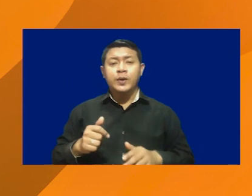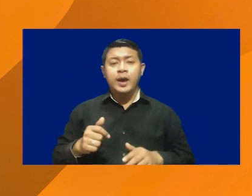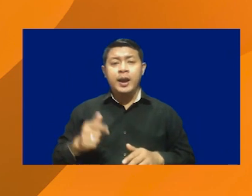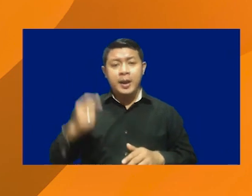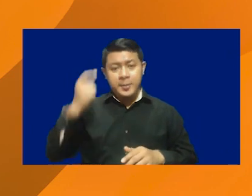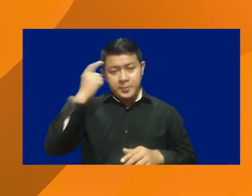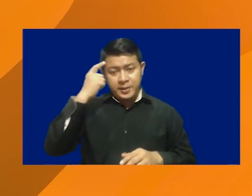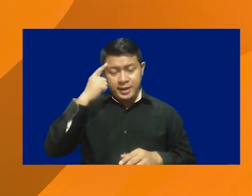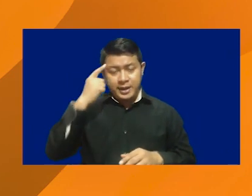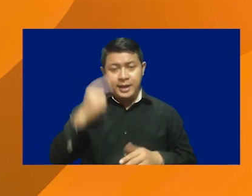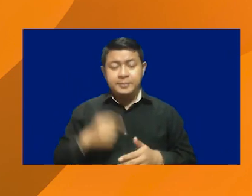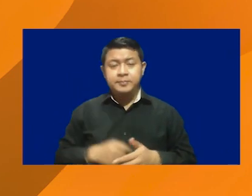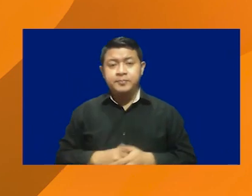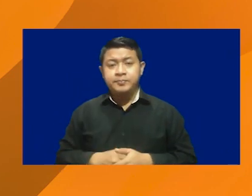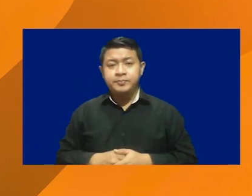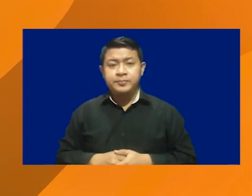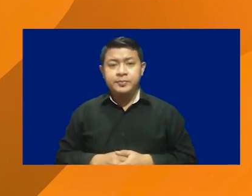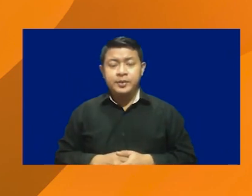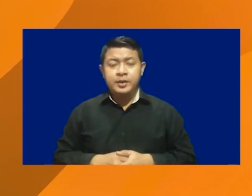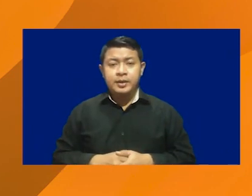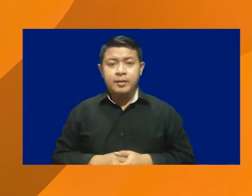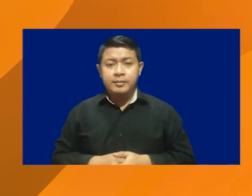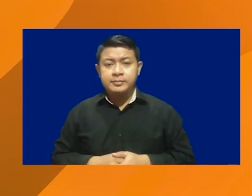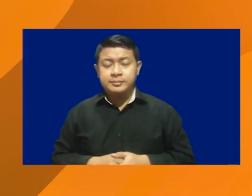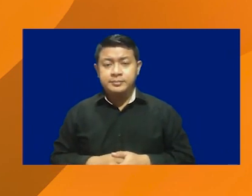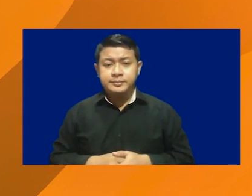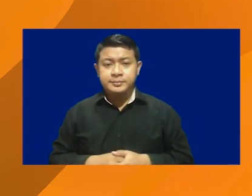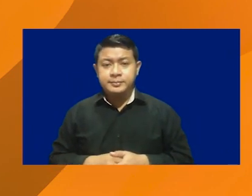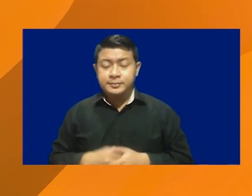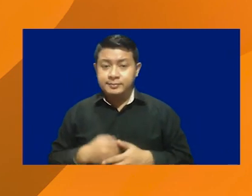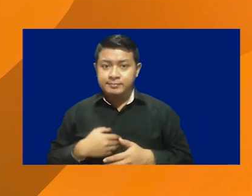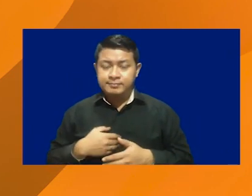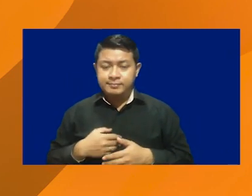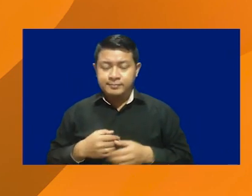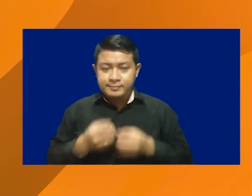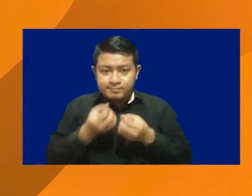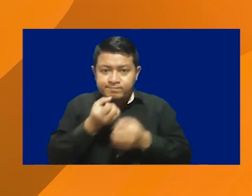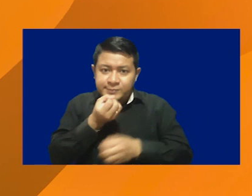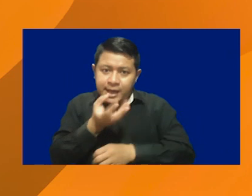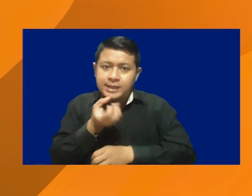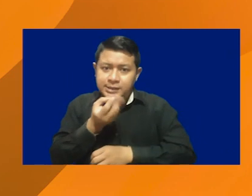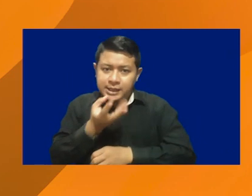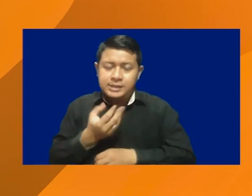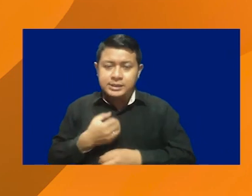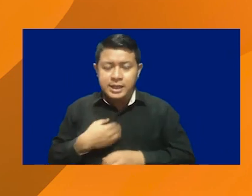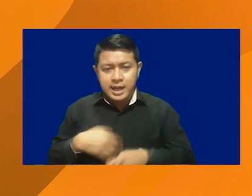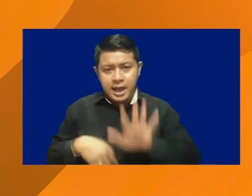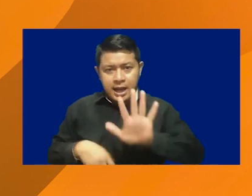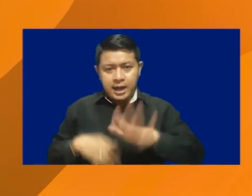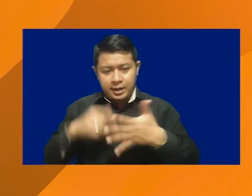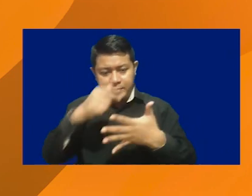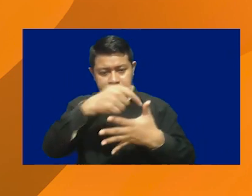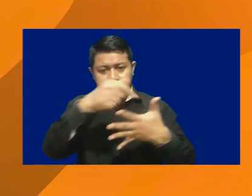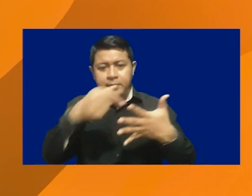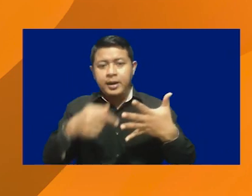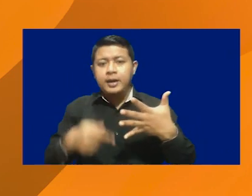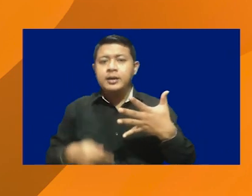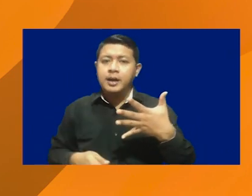dasar, kebutuhan psikis yang dibutuhkan oleh kita. Nah, saya akan